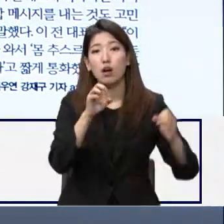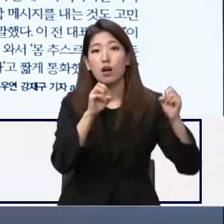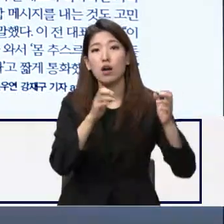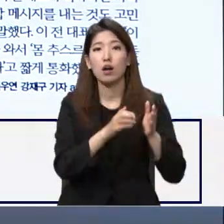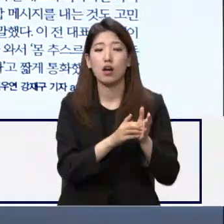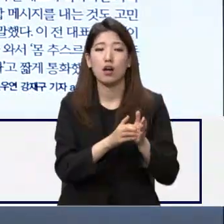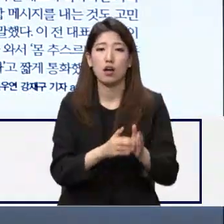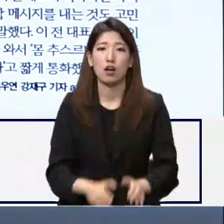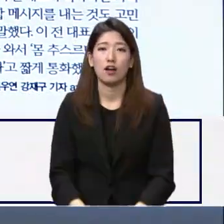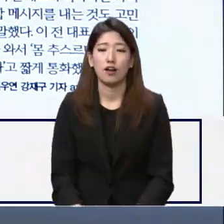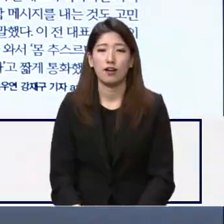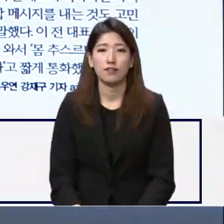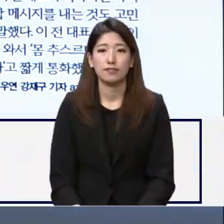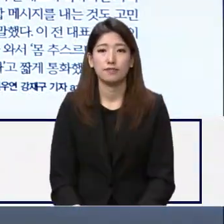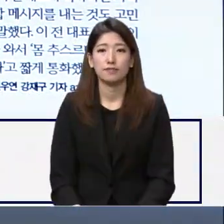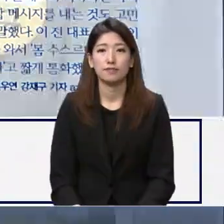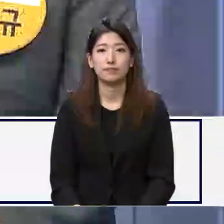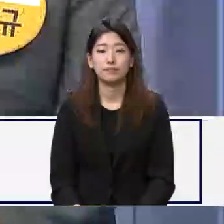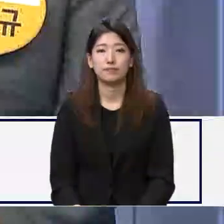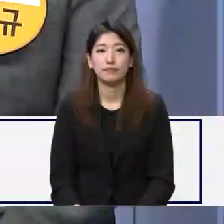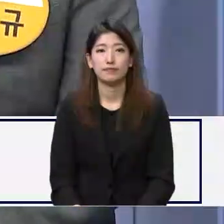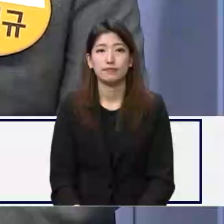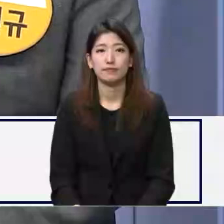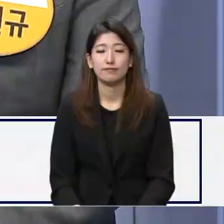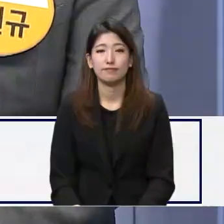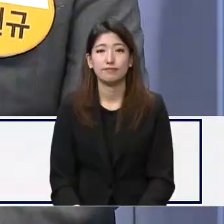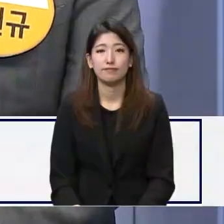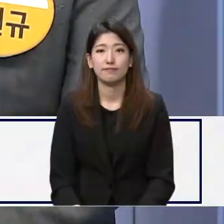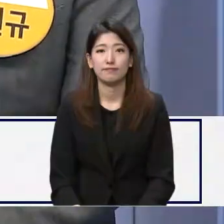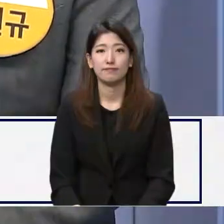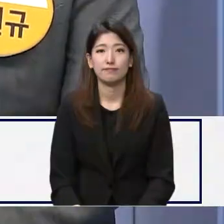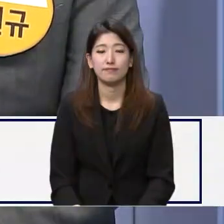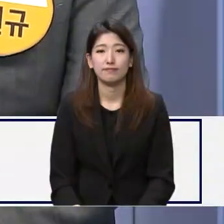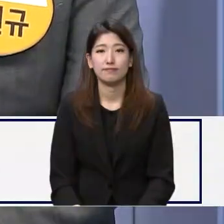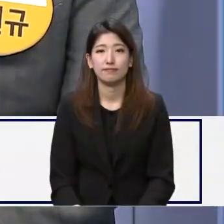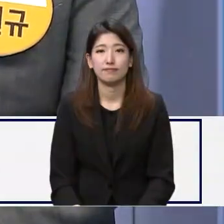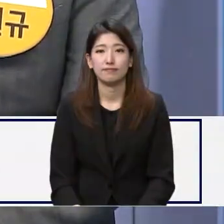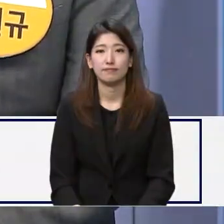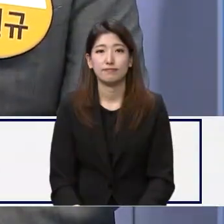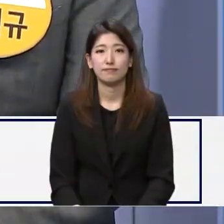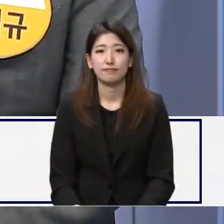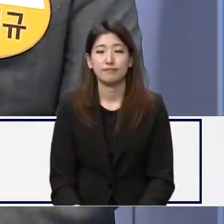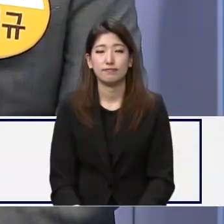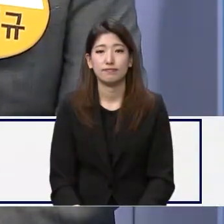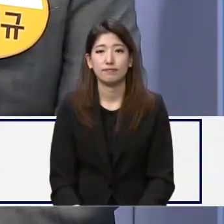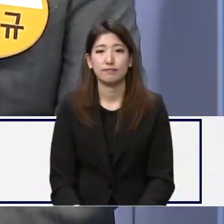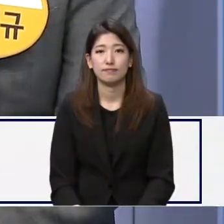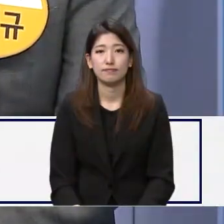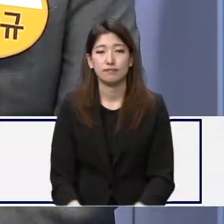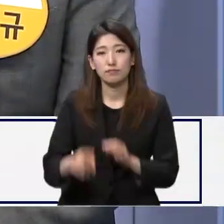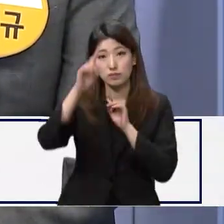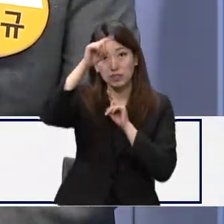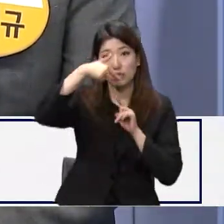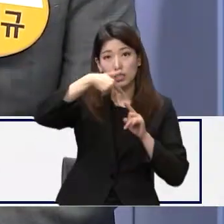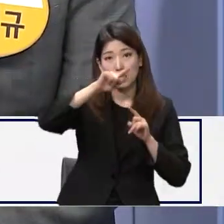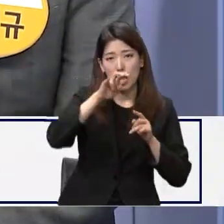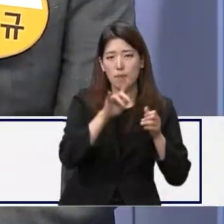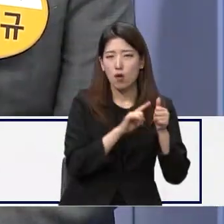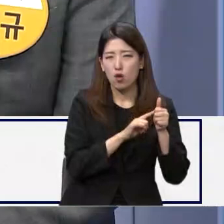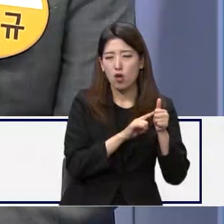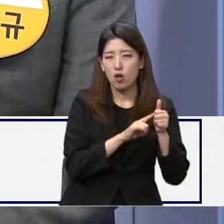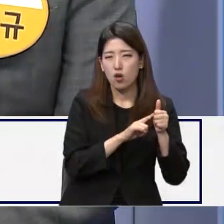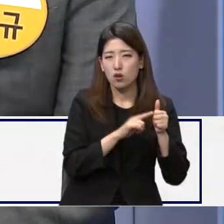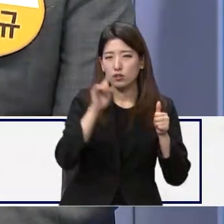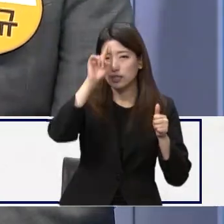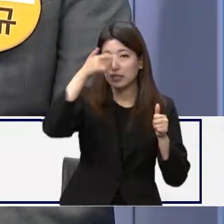아까 말씀하신 내용 중에 그런게 있습니다 이재명 대표가 이낙연 대표가 움직일 룸 공간을내어 줄 것이냐라는